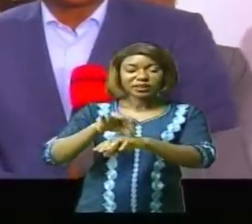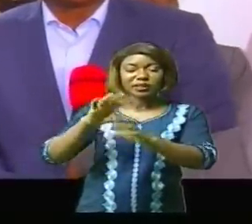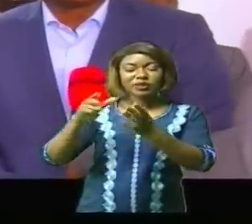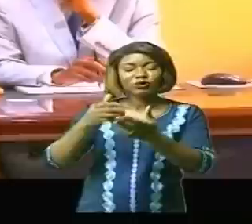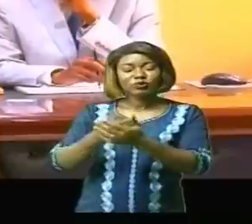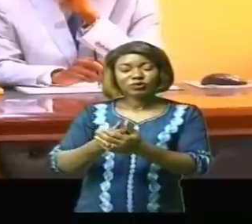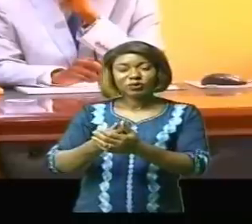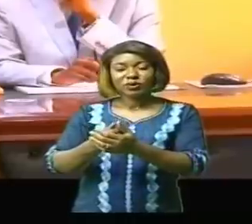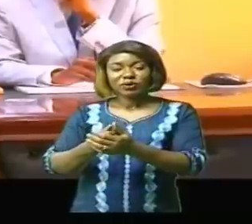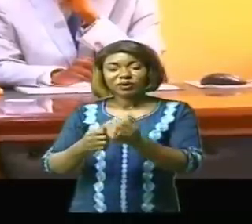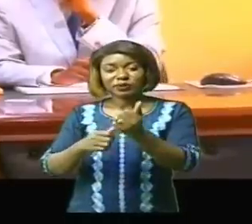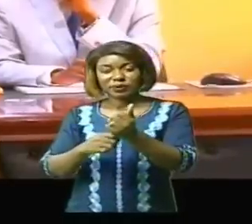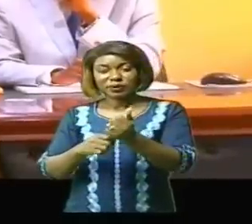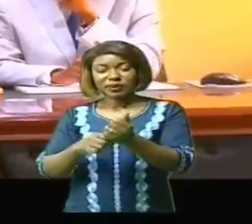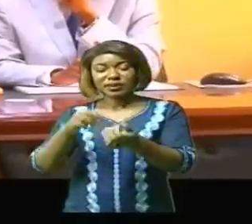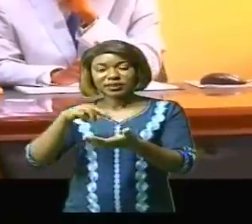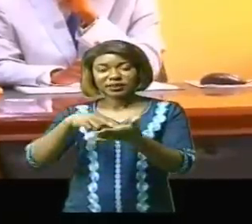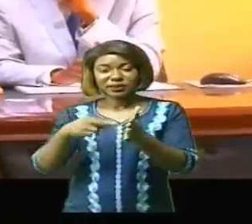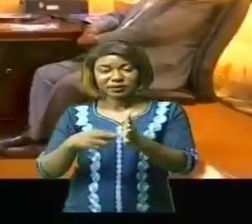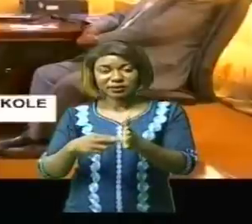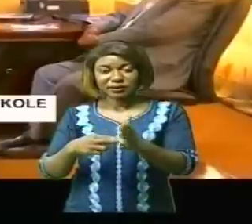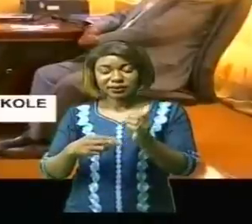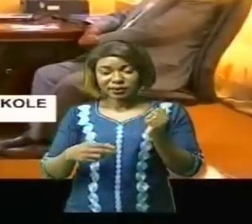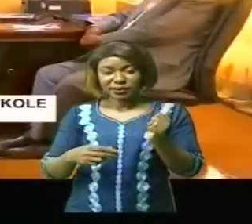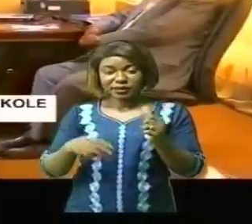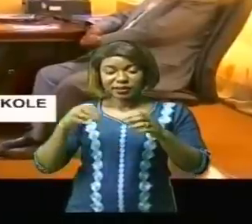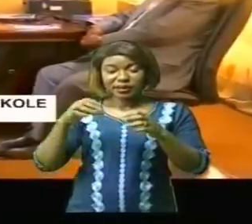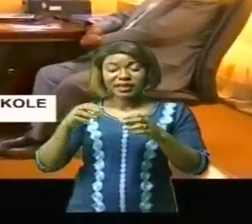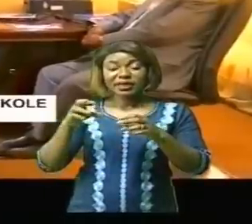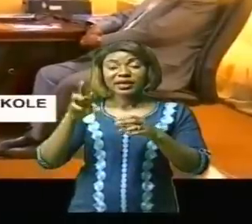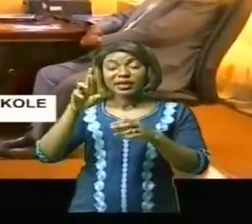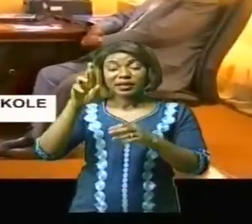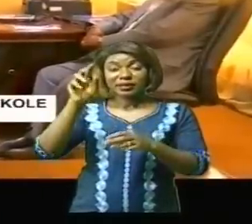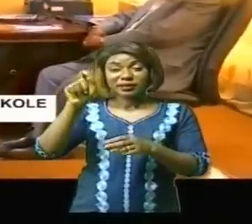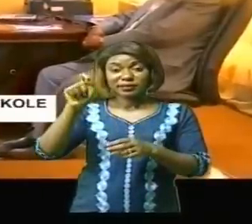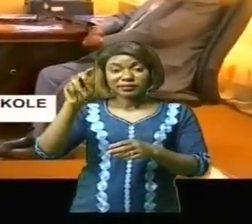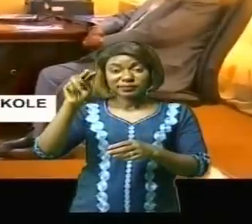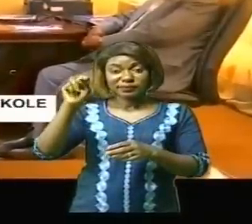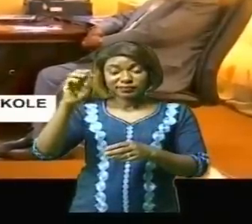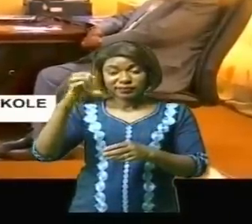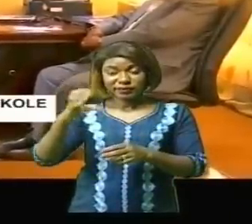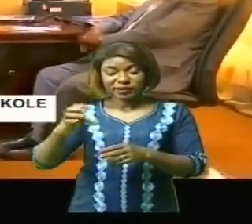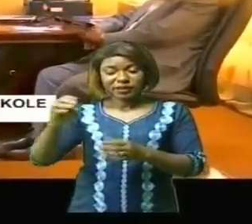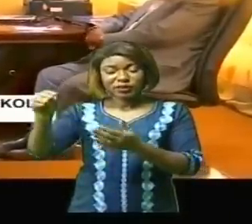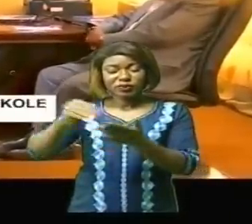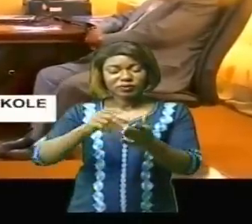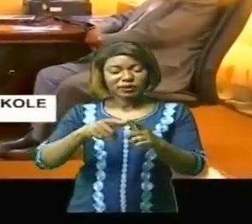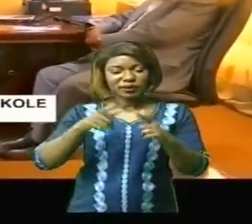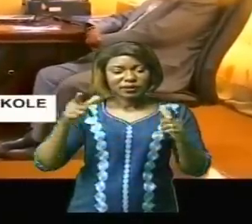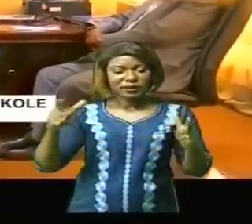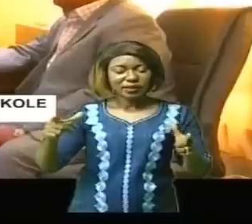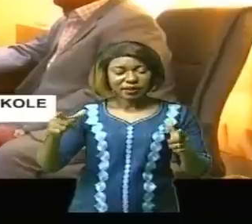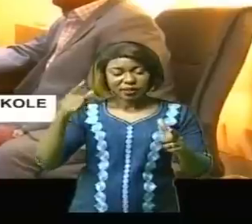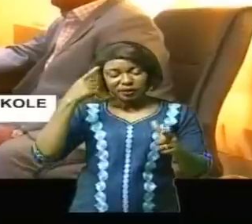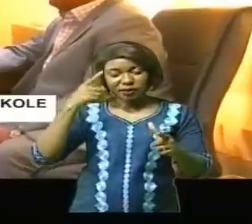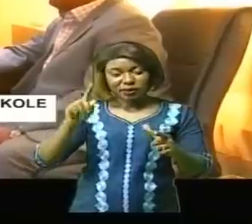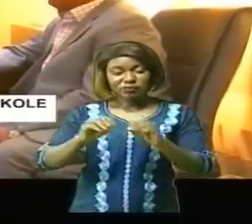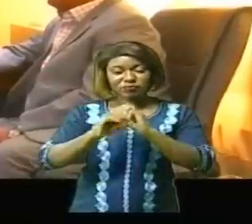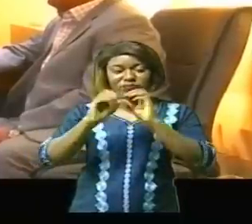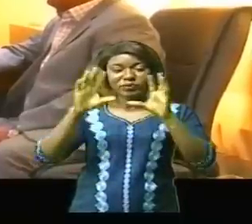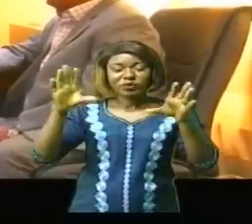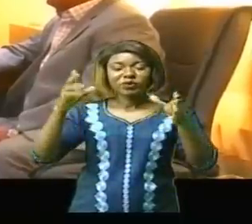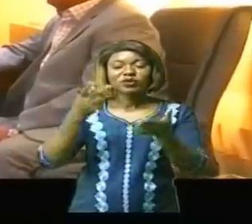RTNC. Si elle est bien équipée, la RTNC contribuera grandement au rayonnement du sport